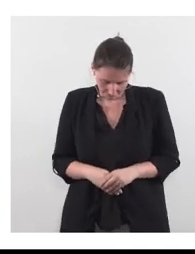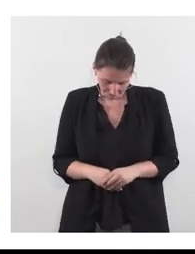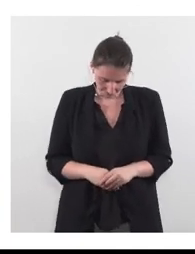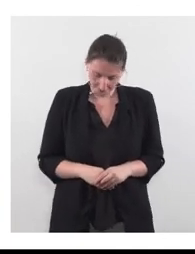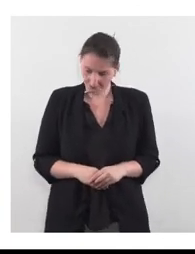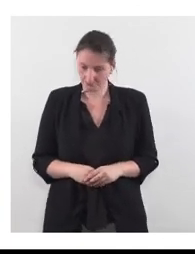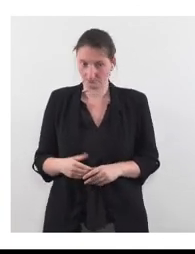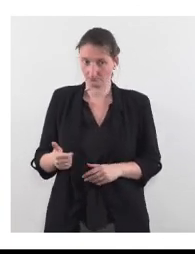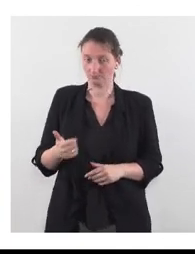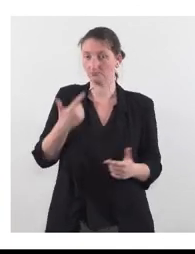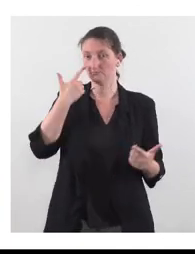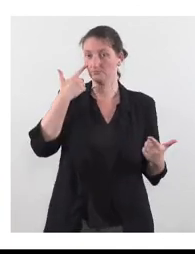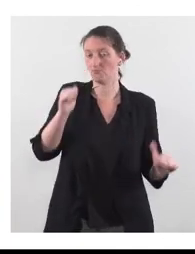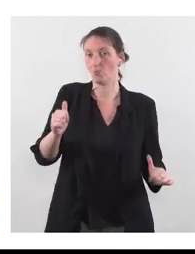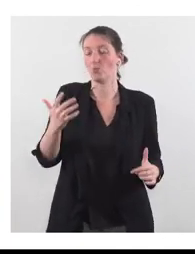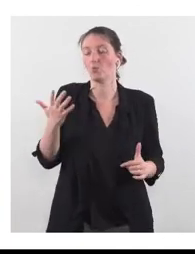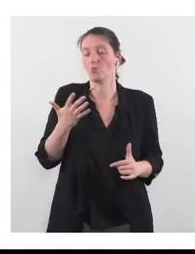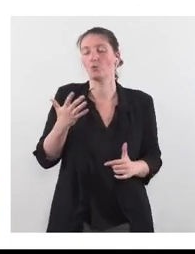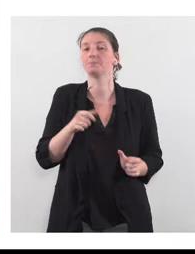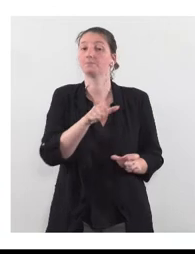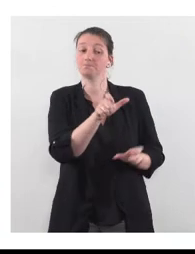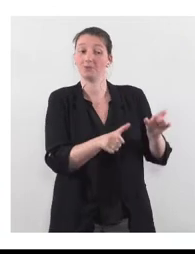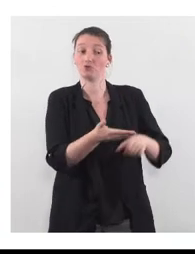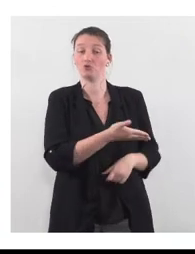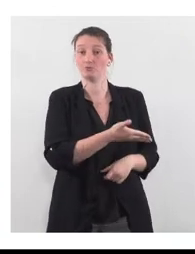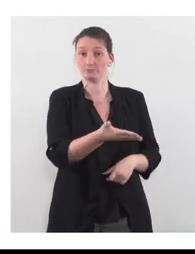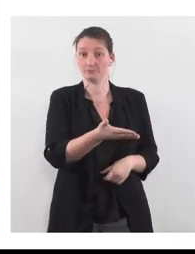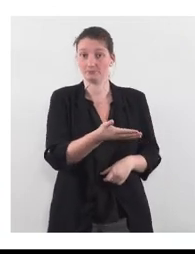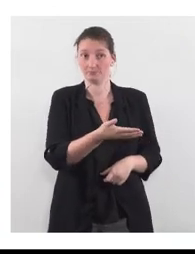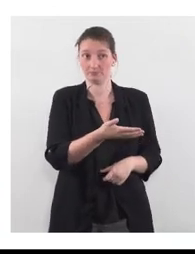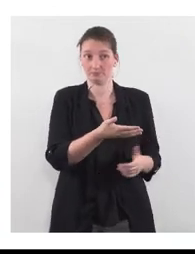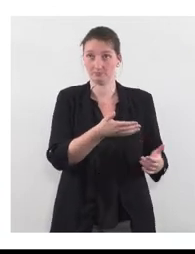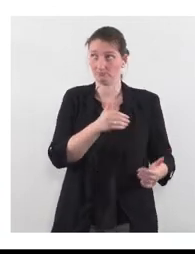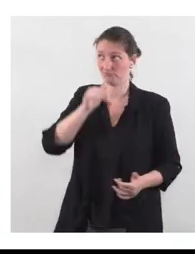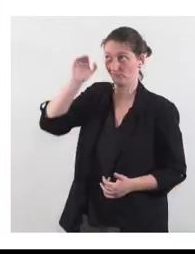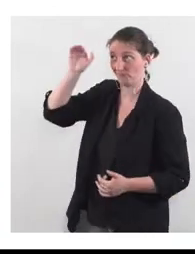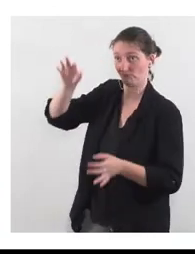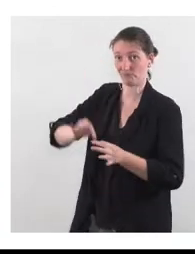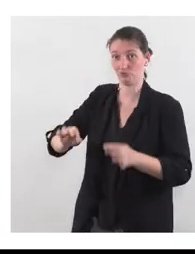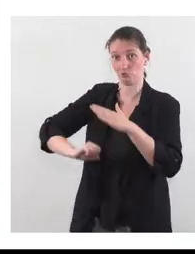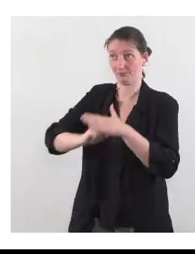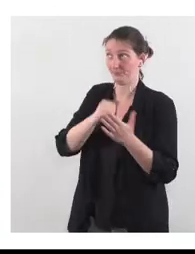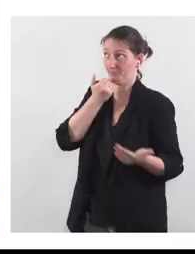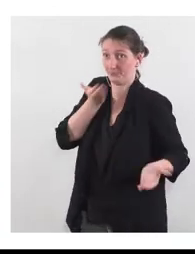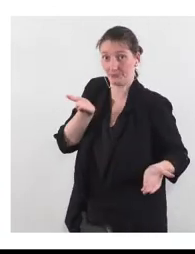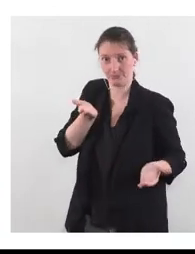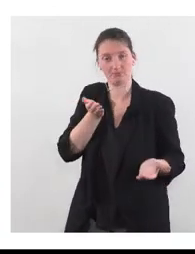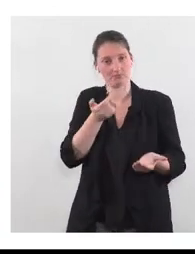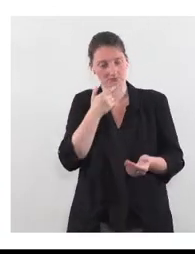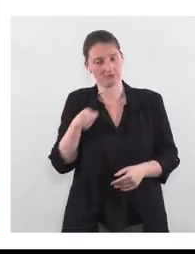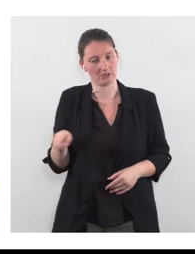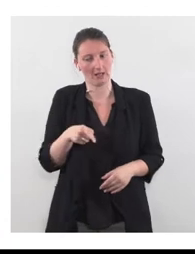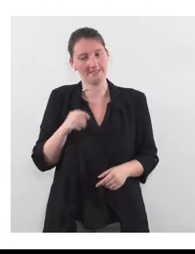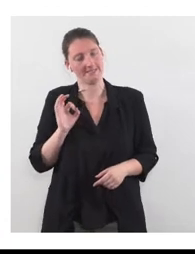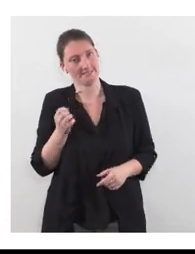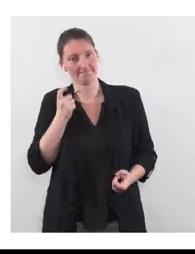le fait que les personnes ne pouvaient pas faire appel à la Cour suprême. Donc ils ont dû regarder de près ce